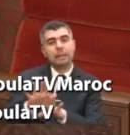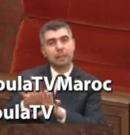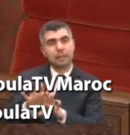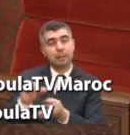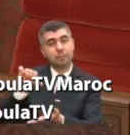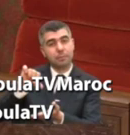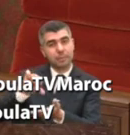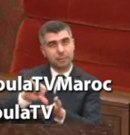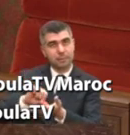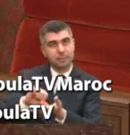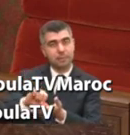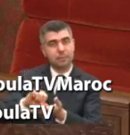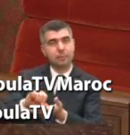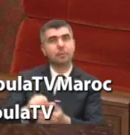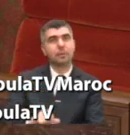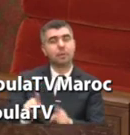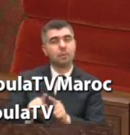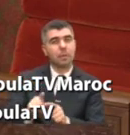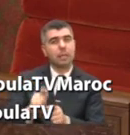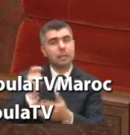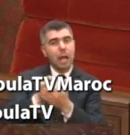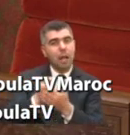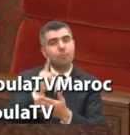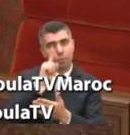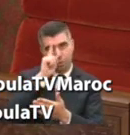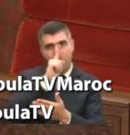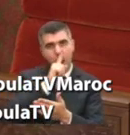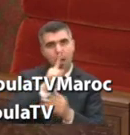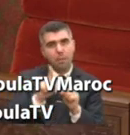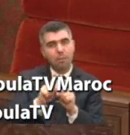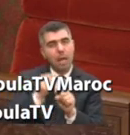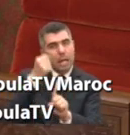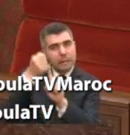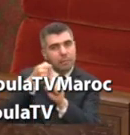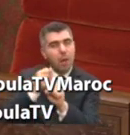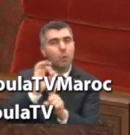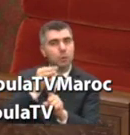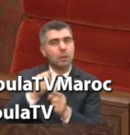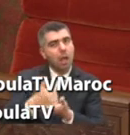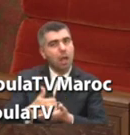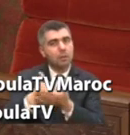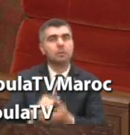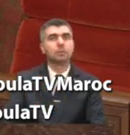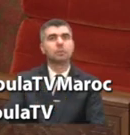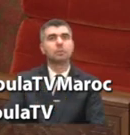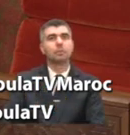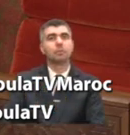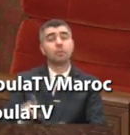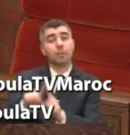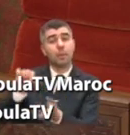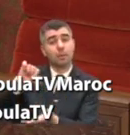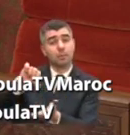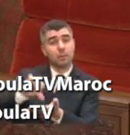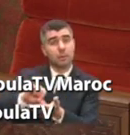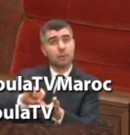فطلبكم يعني استمعنا ليه ونقوموا باللازم في هذا الجانب. هذا فيما يتعلق بالمركز الشفائي